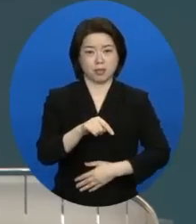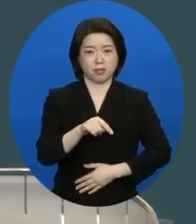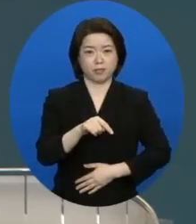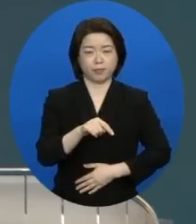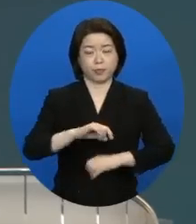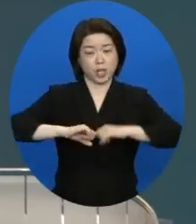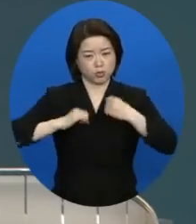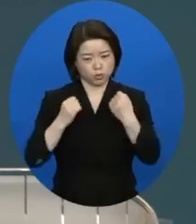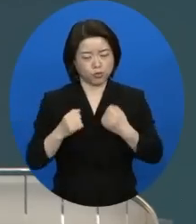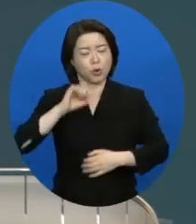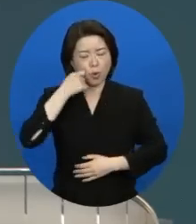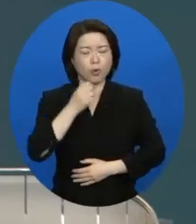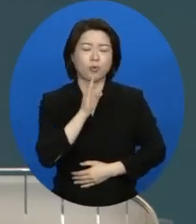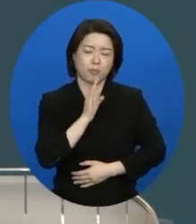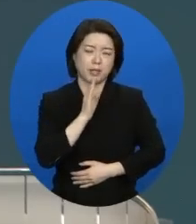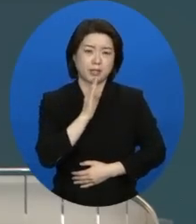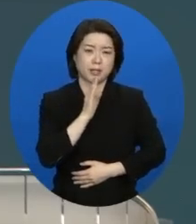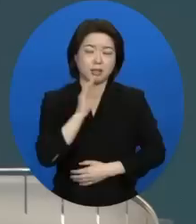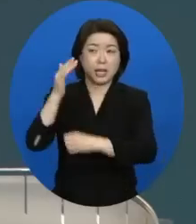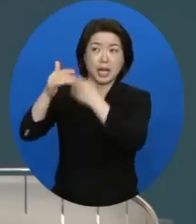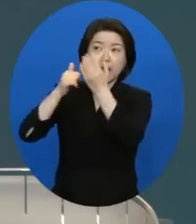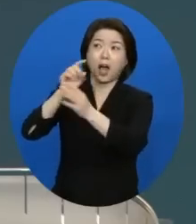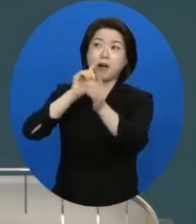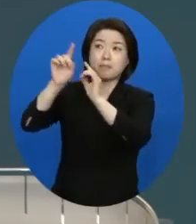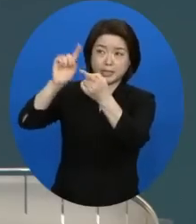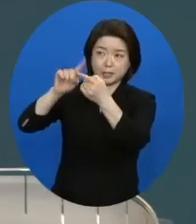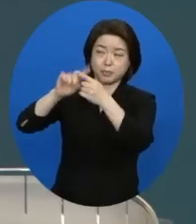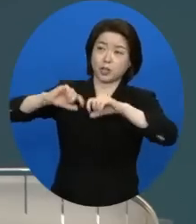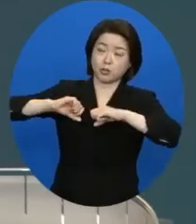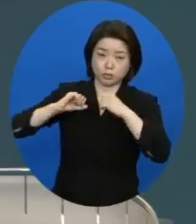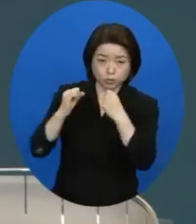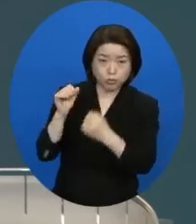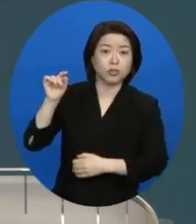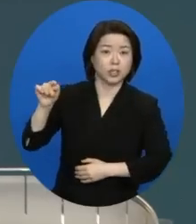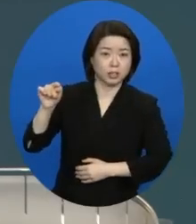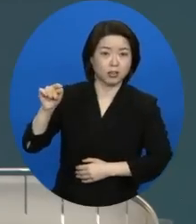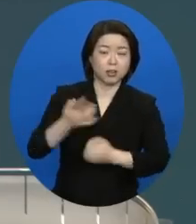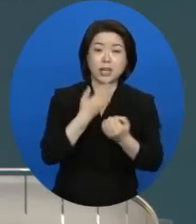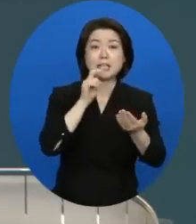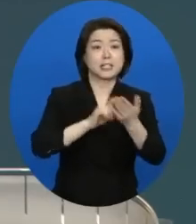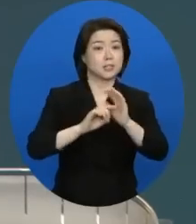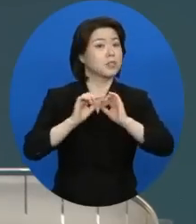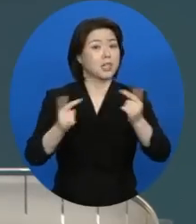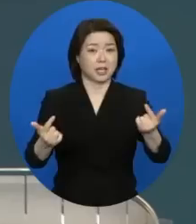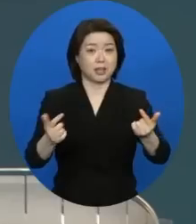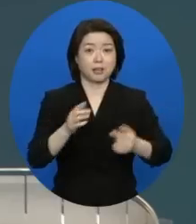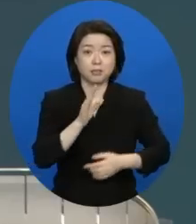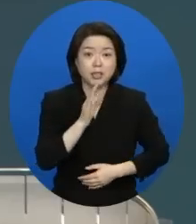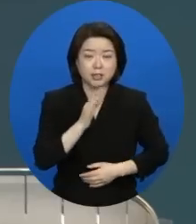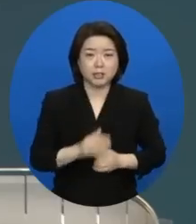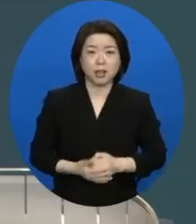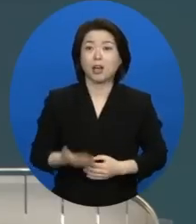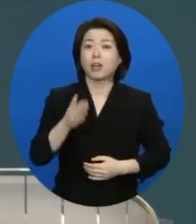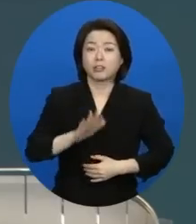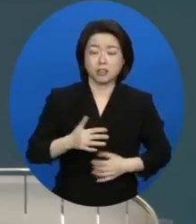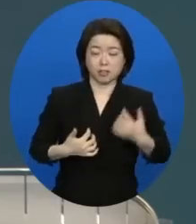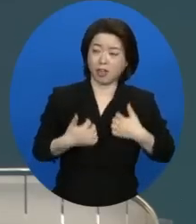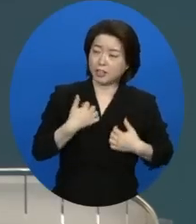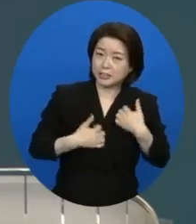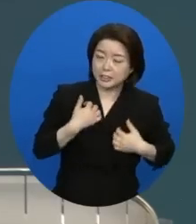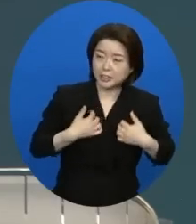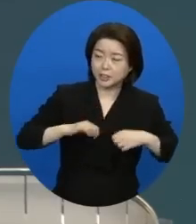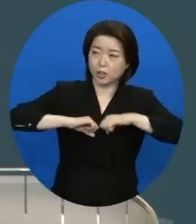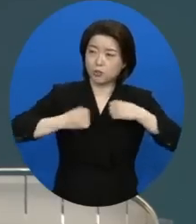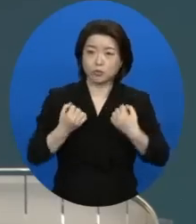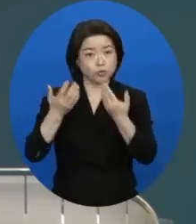했습니다. 순종은 어려운 거잖아요. 하나님의 말씀대로 순종하는 것은 쉽지 않잖아요. 그런데 즐겨 순종할